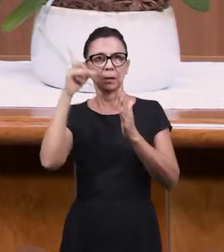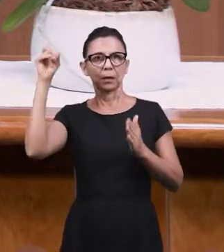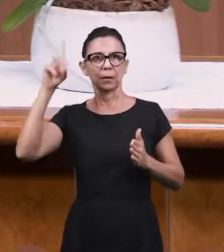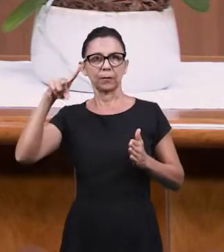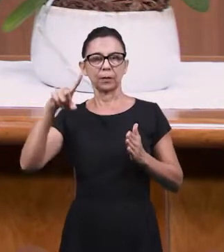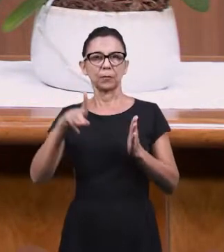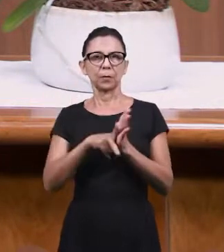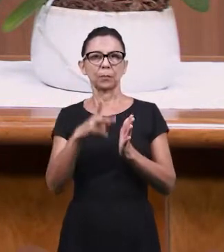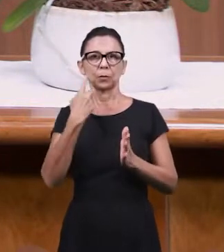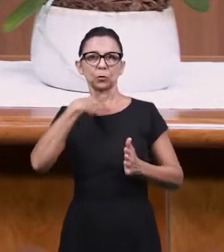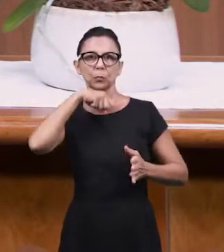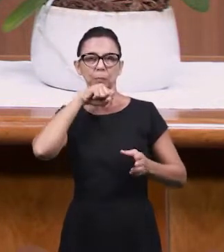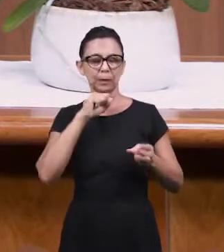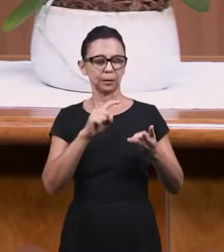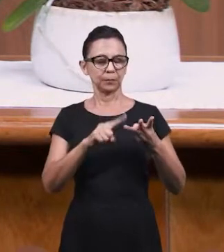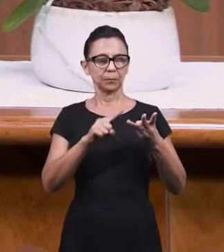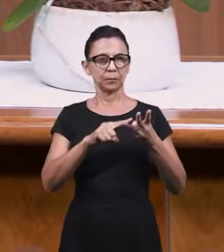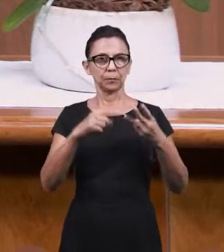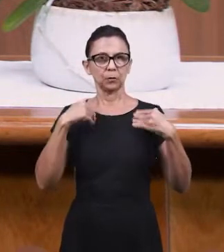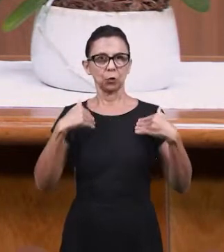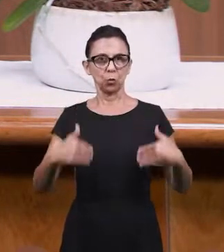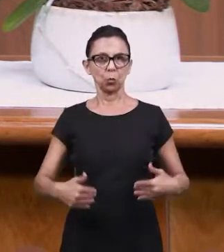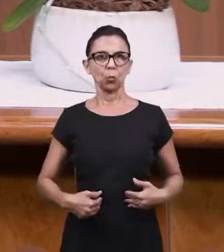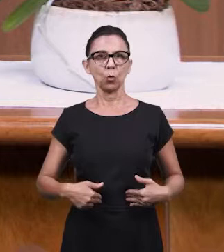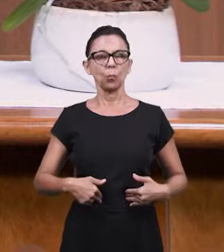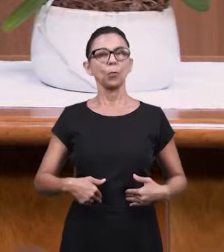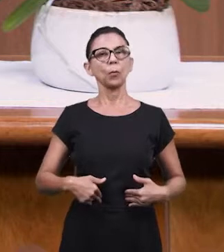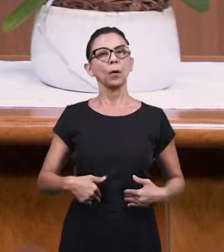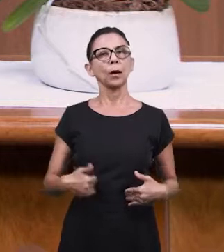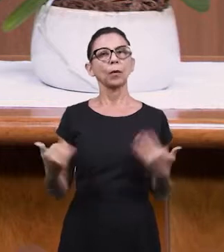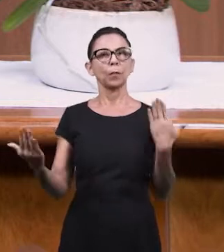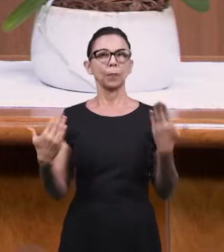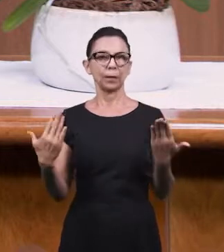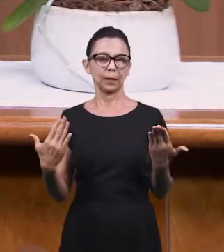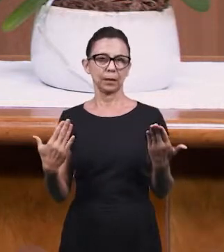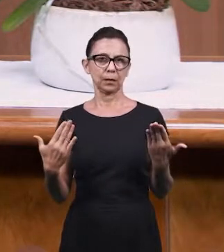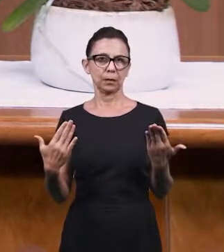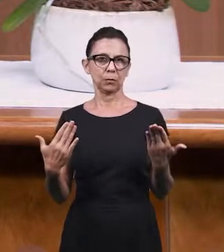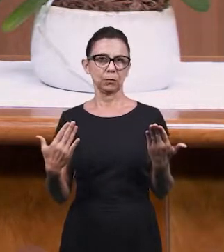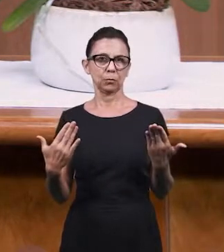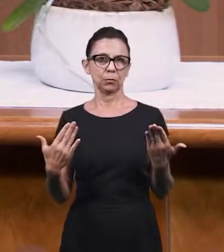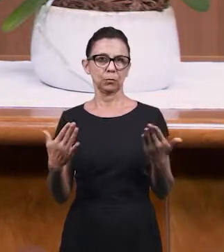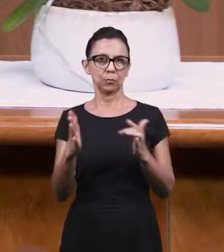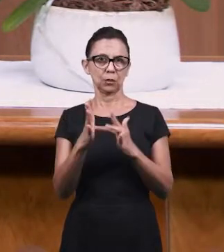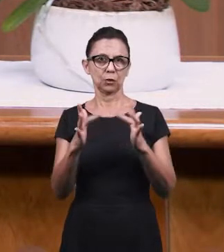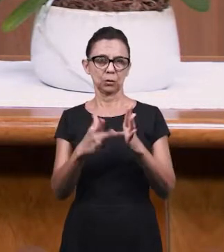corps qui est l'Église qui parle du Fils. Donc c'est la base